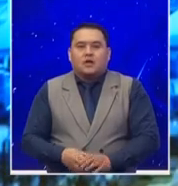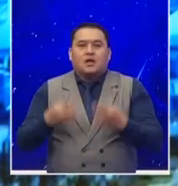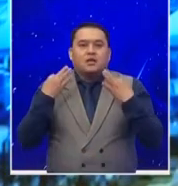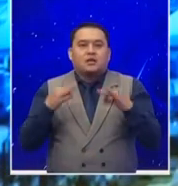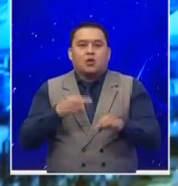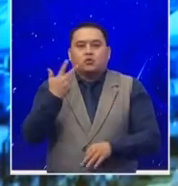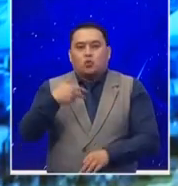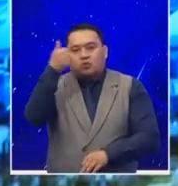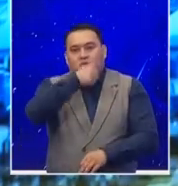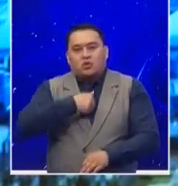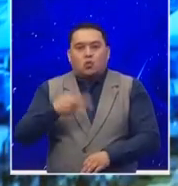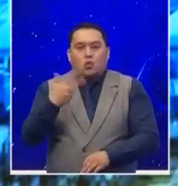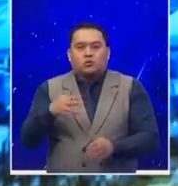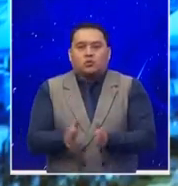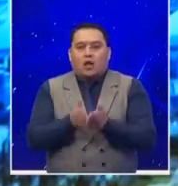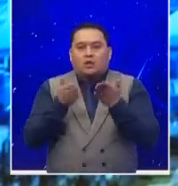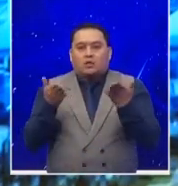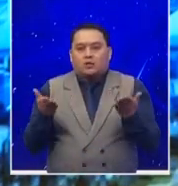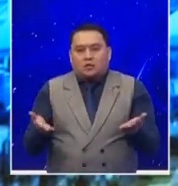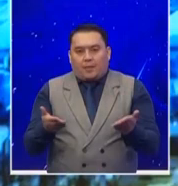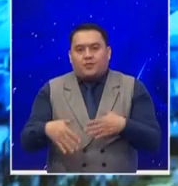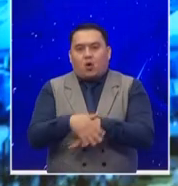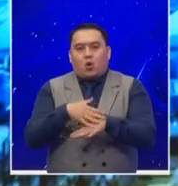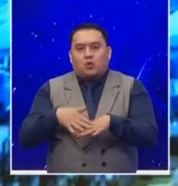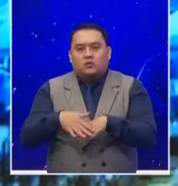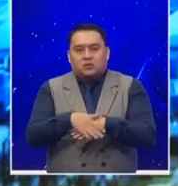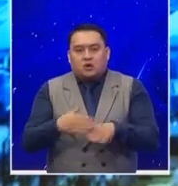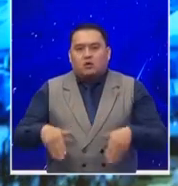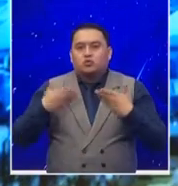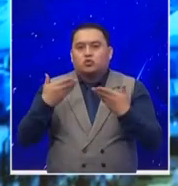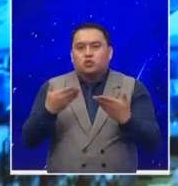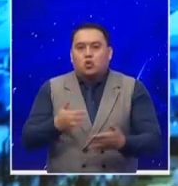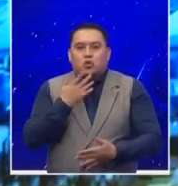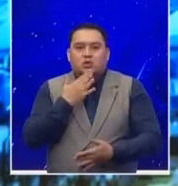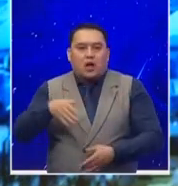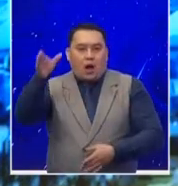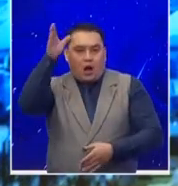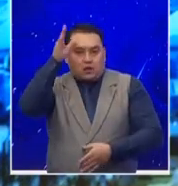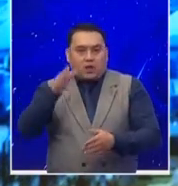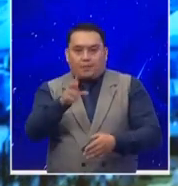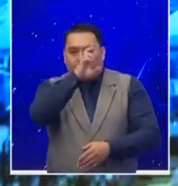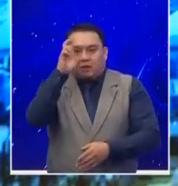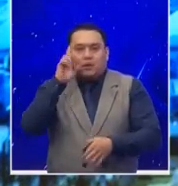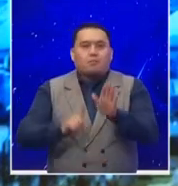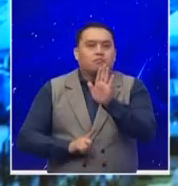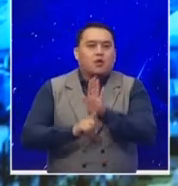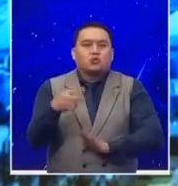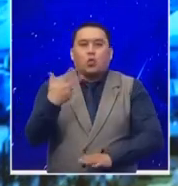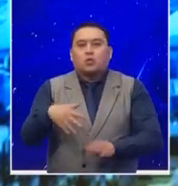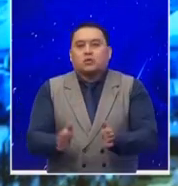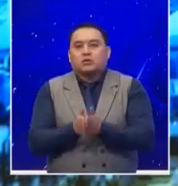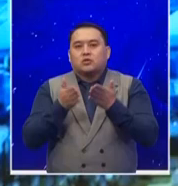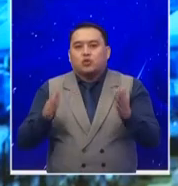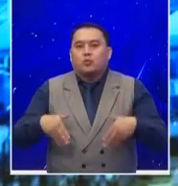Тәуелсіздіктің 30 жылдығына 30 кітап. Кітап сүйер қауымға Қазақстан Республикасы Ұлттық Академиясының кітапханасы бастамасымен 30